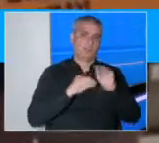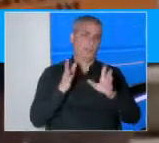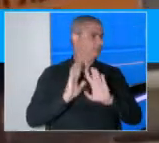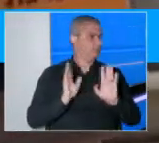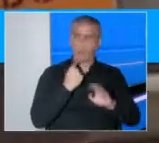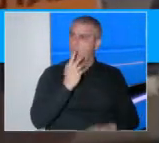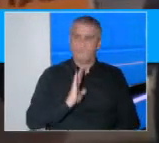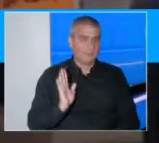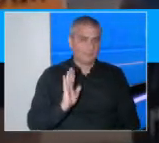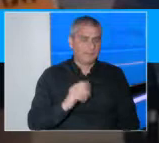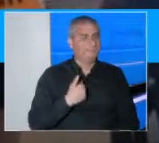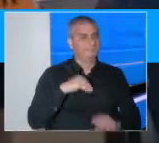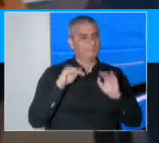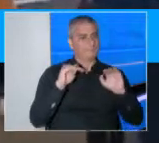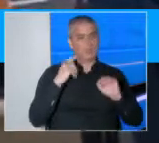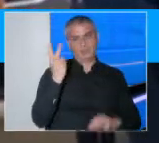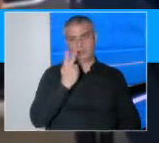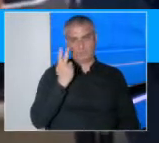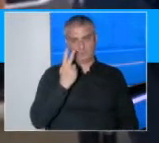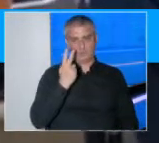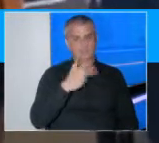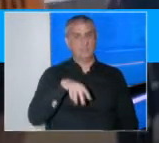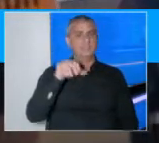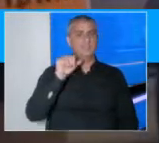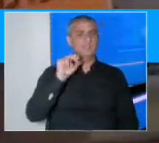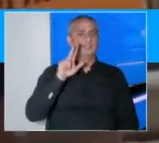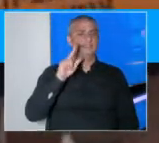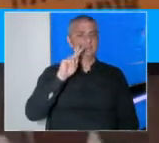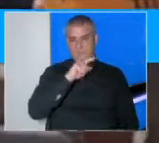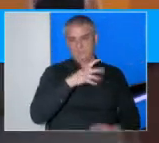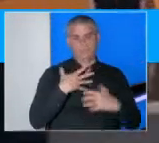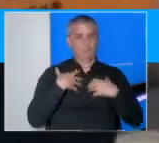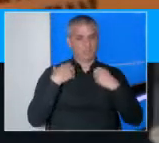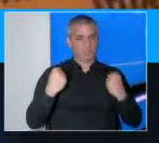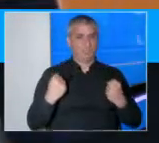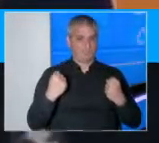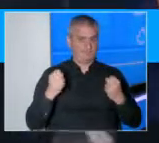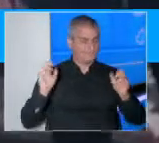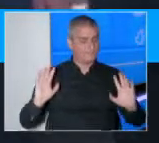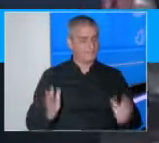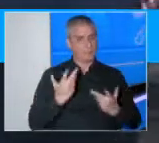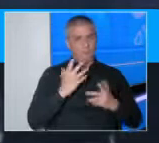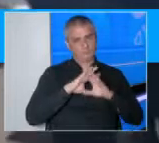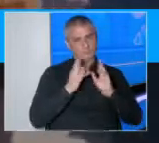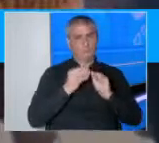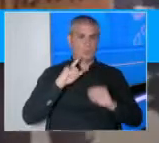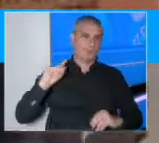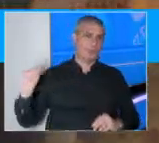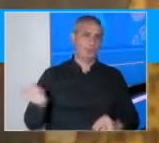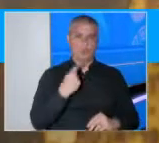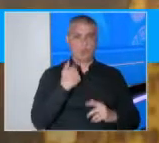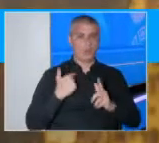לא באמירה. טוב, נאחל כמובן לאיציק סעידיאן שיחלים. החלמה מהירה. במהירות ובכלל לכל